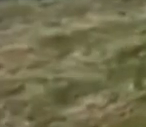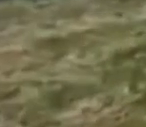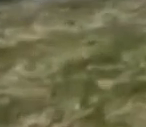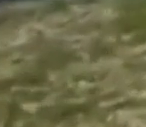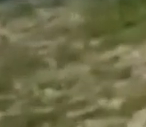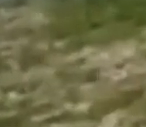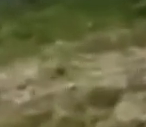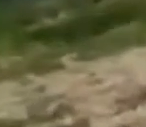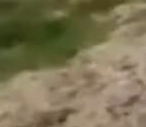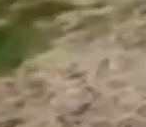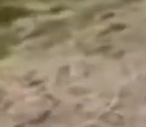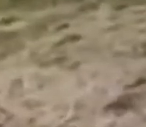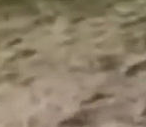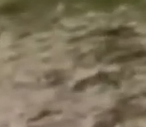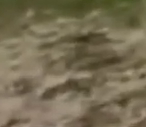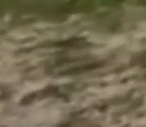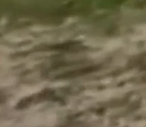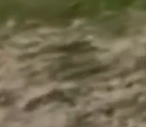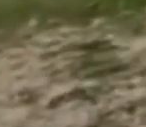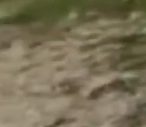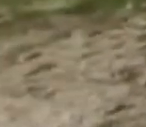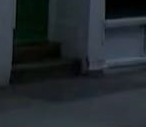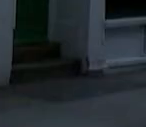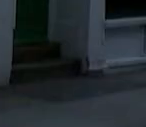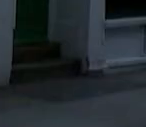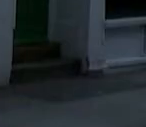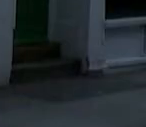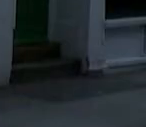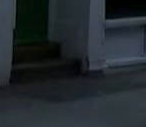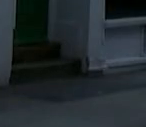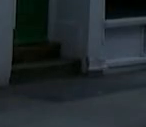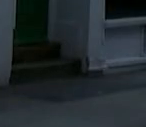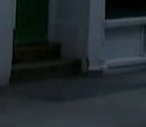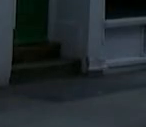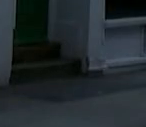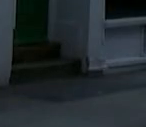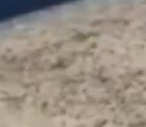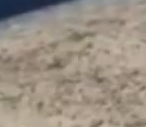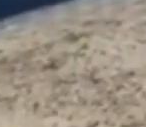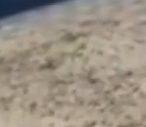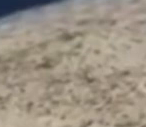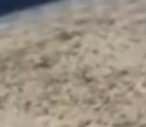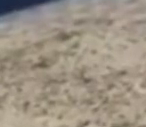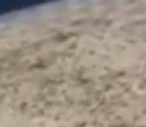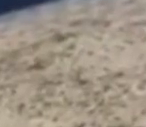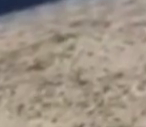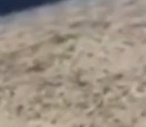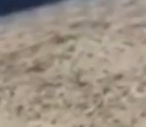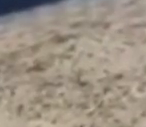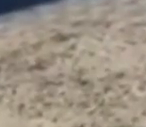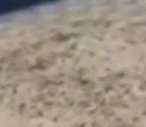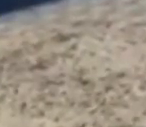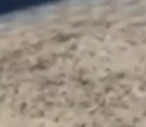הייתי ראש העיר רק ליום אחד בהיר אז הייתי את הכל עושה